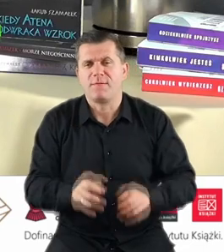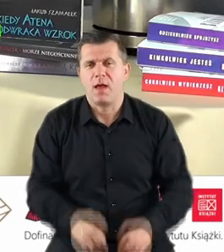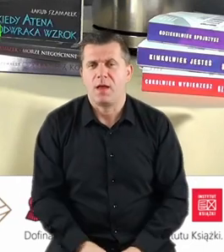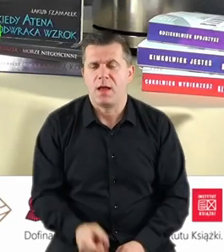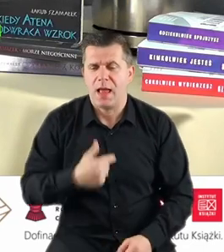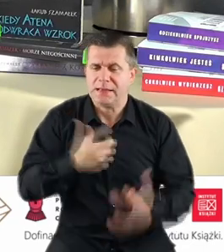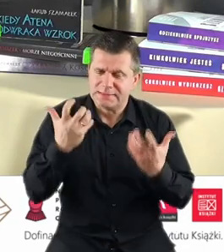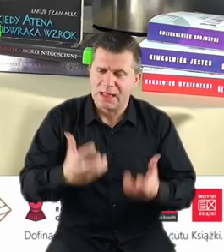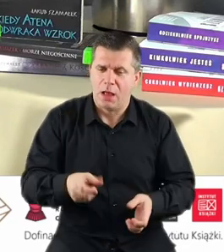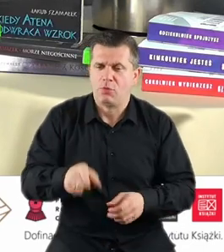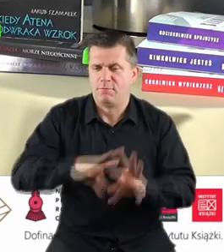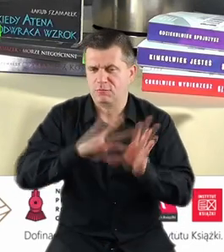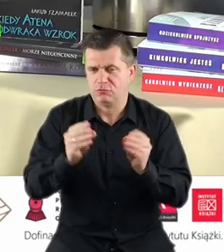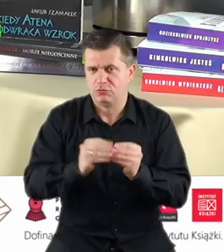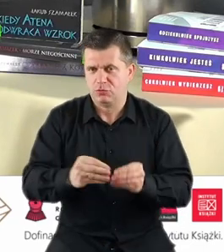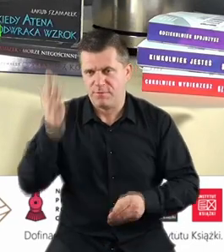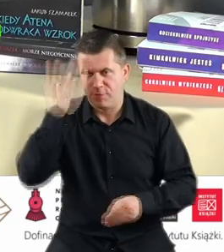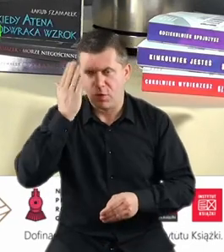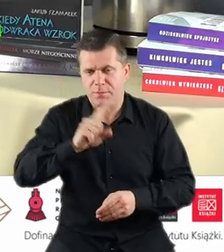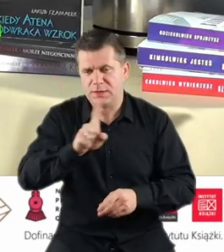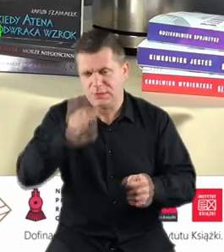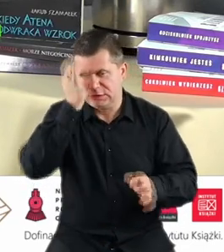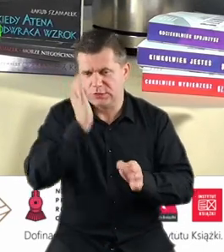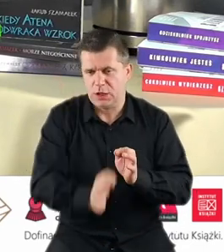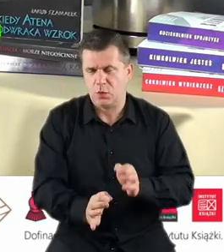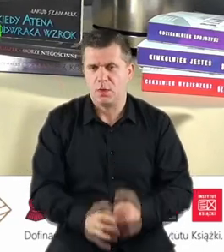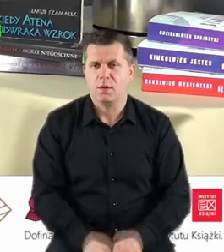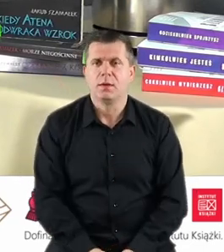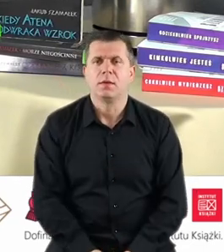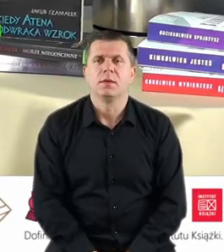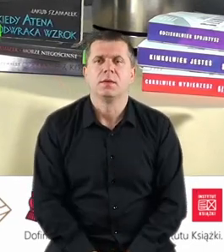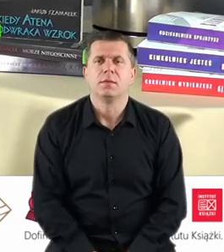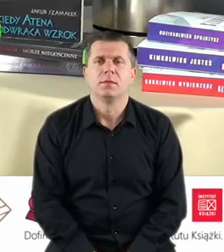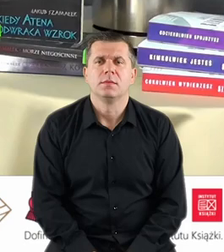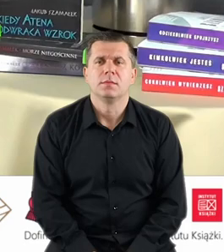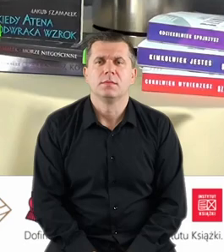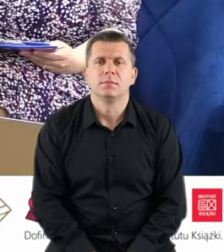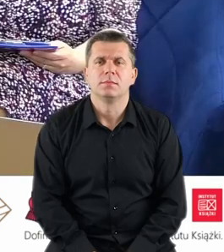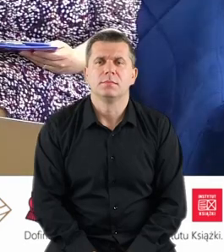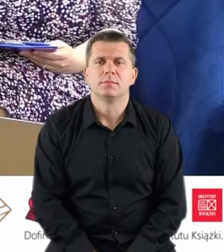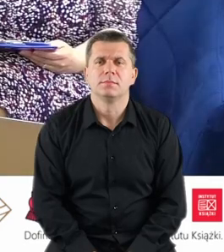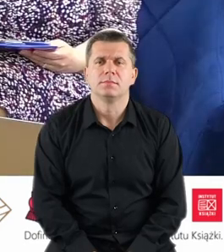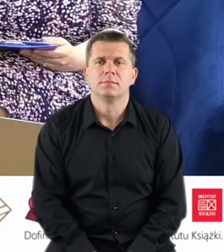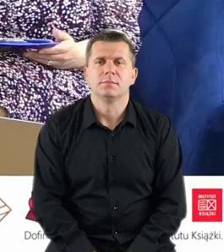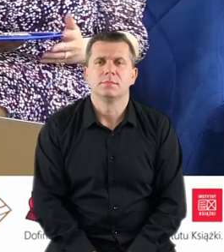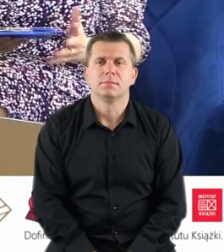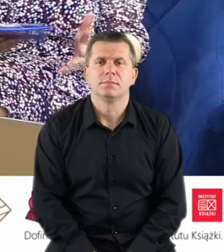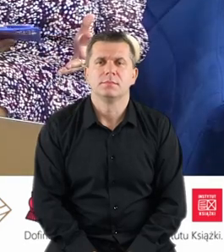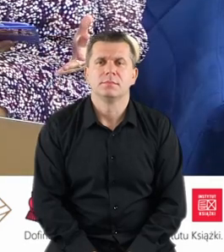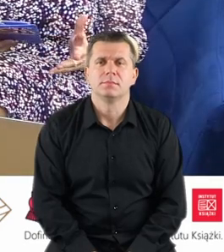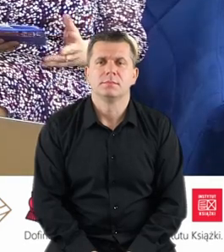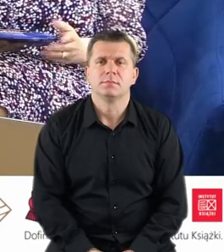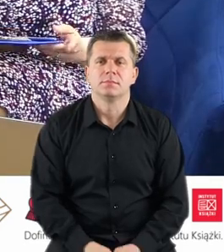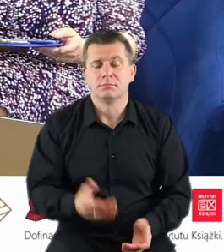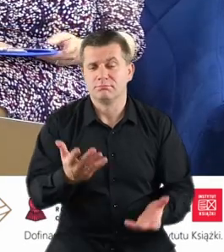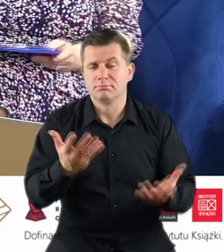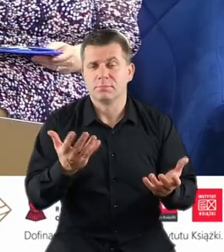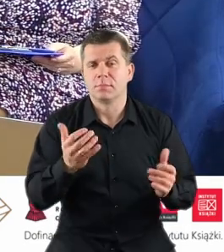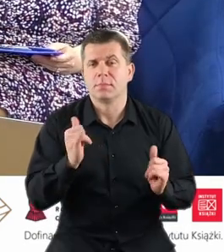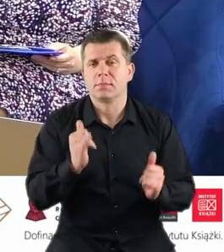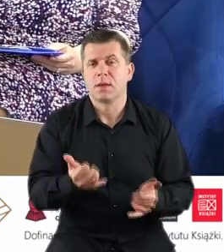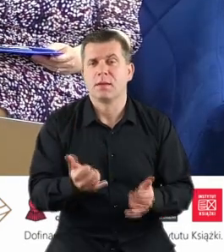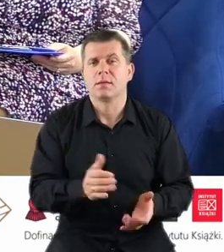sobie wyobrazić to wszystko ze szczegółami. Spodziewam się, że wiele radości pana kosztowało możliwość rozwinięcia tych